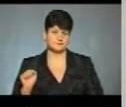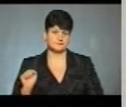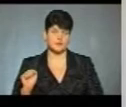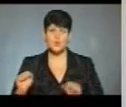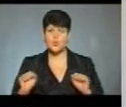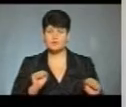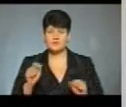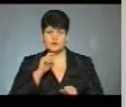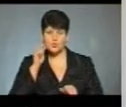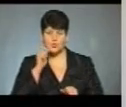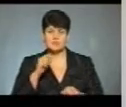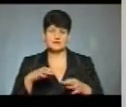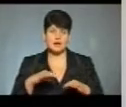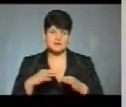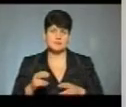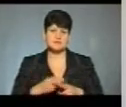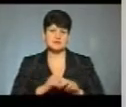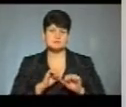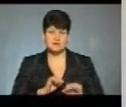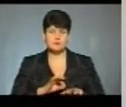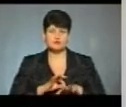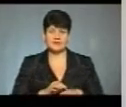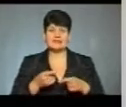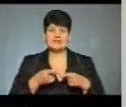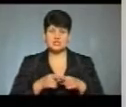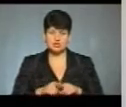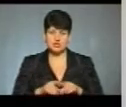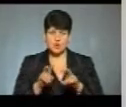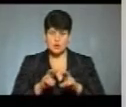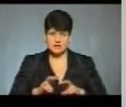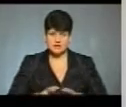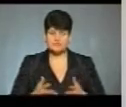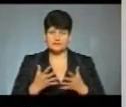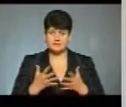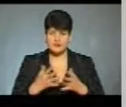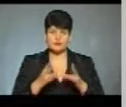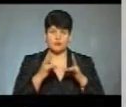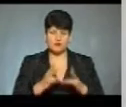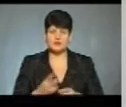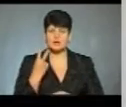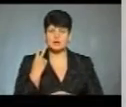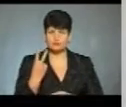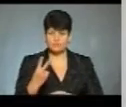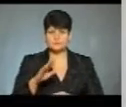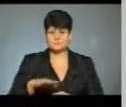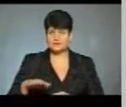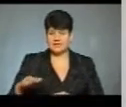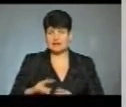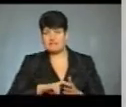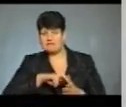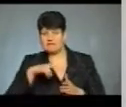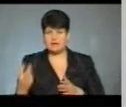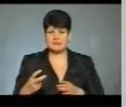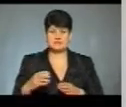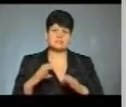Управління Укртрансбезпеки області проведе технічне розслідування для з'ясування причин травмування двох підлітків, які випали з рейсового